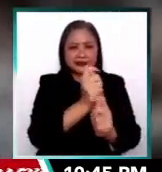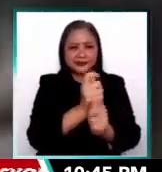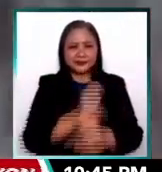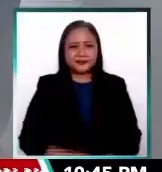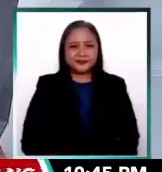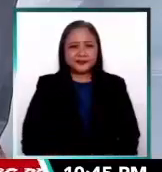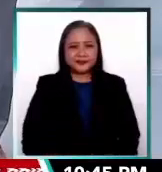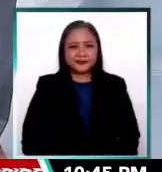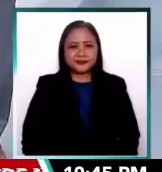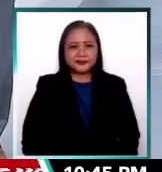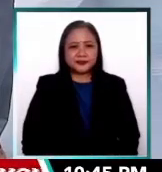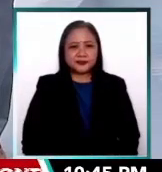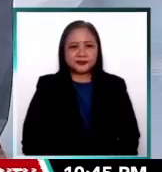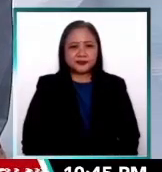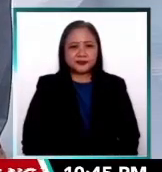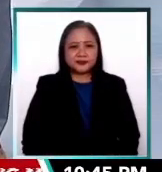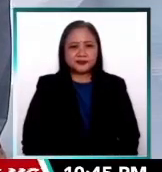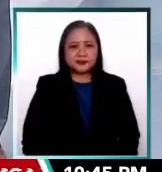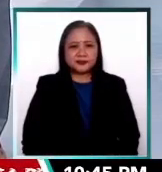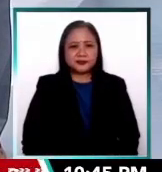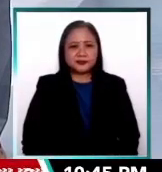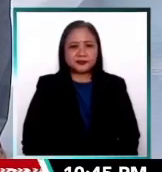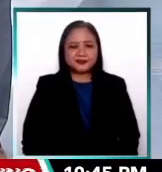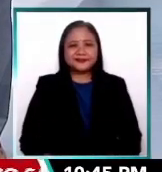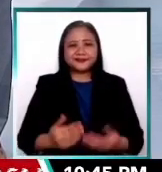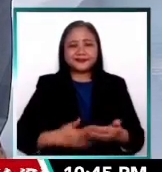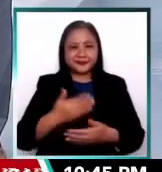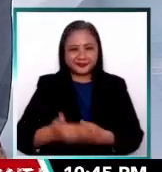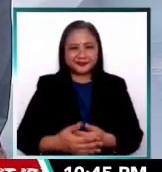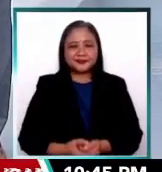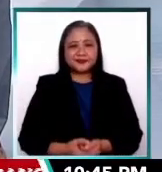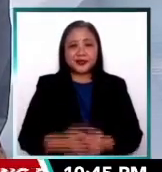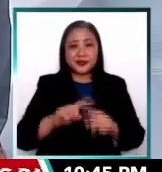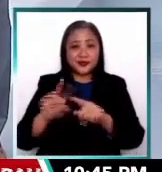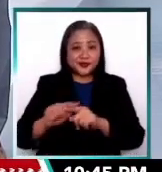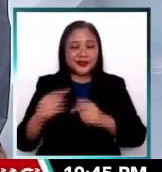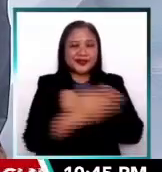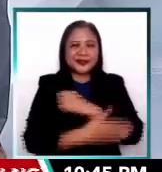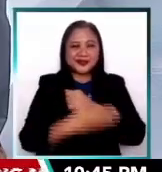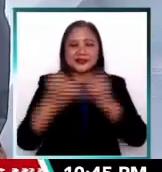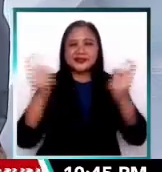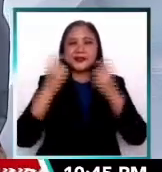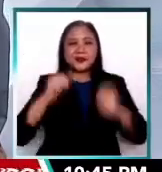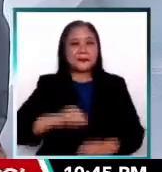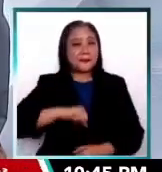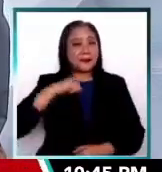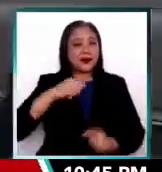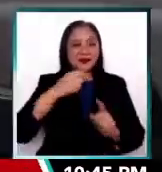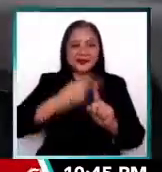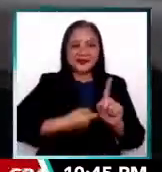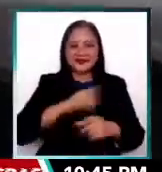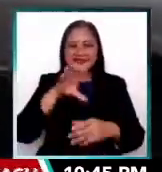Ginunita sa iba't ibang bansa ang Pride Month. kabilang na riyan ang Pilipinas.